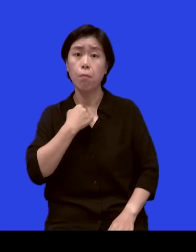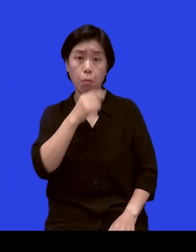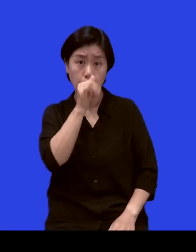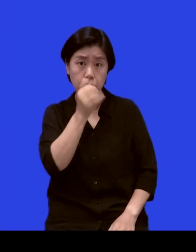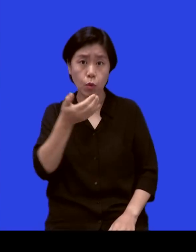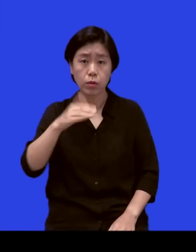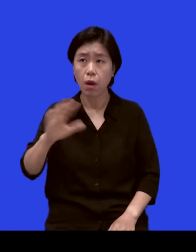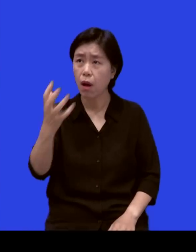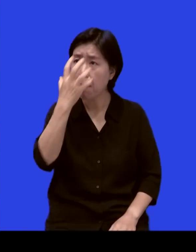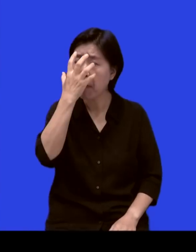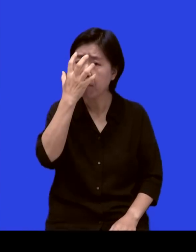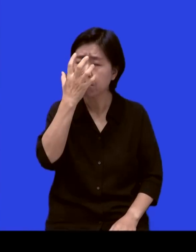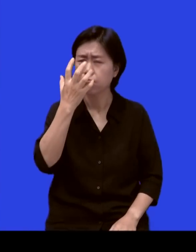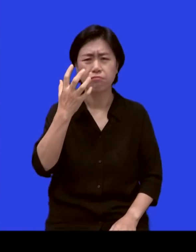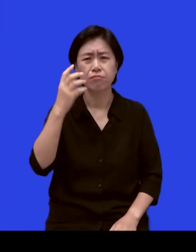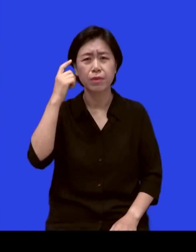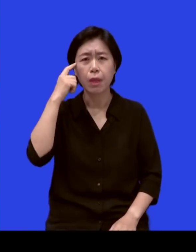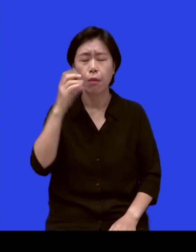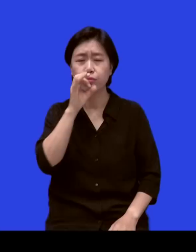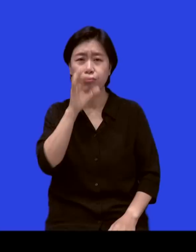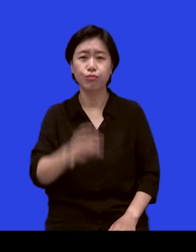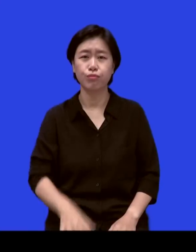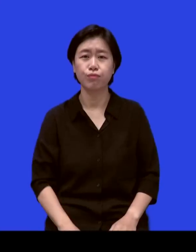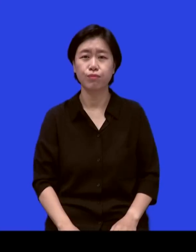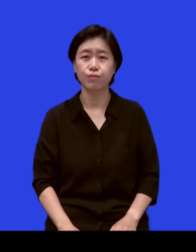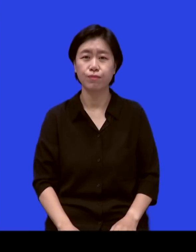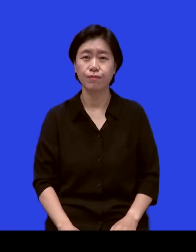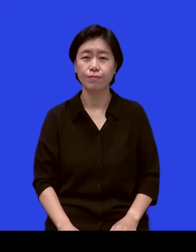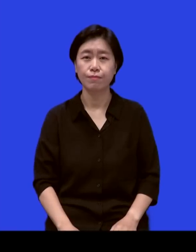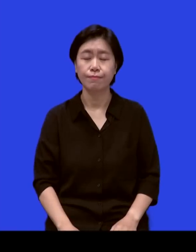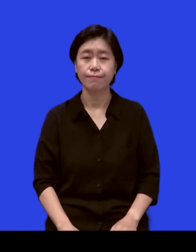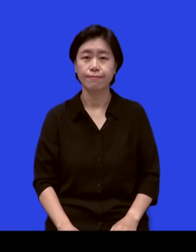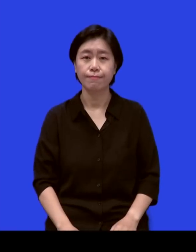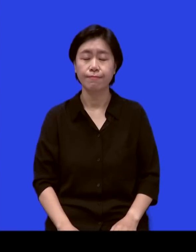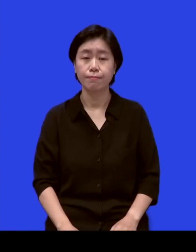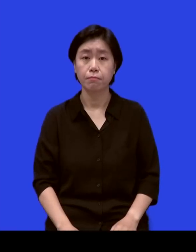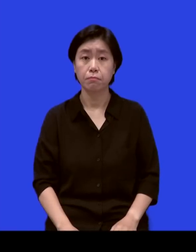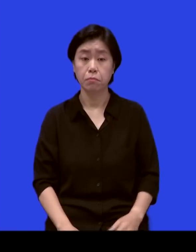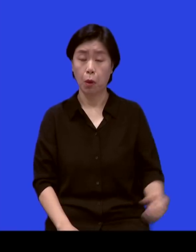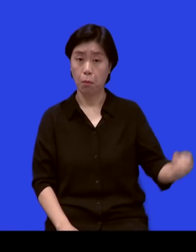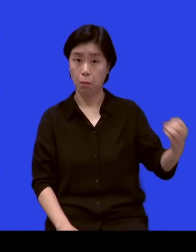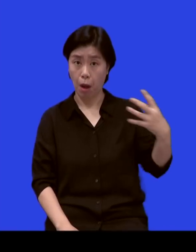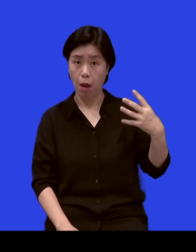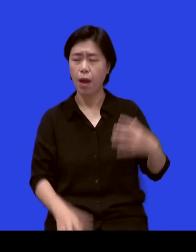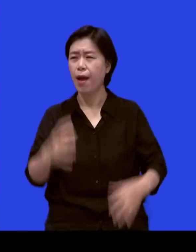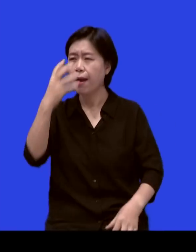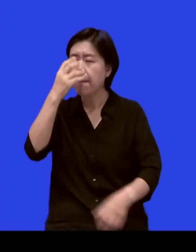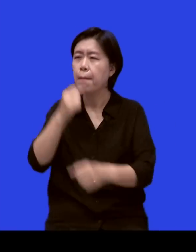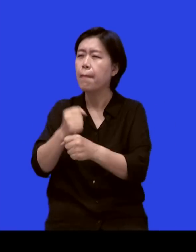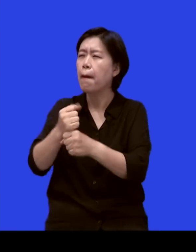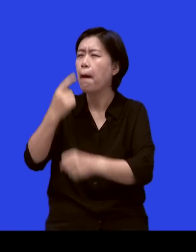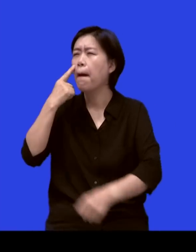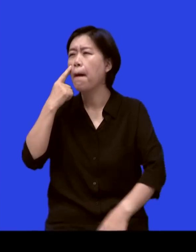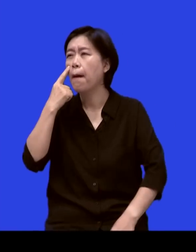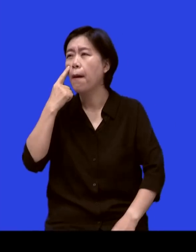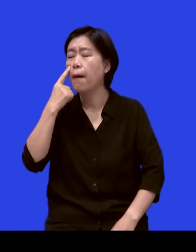전혀 생각을 안 해봤잖아요. 그렇죠. 네, 그래서 전화 와가지고 가면을 좀 만들어줬으면 좋겠다. 예.